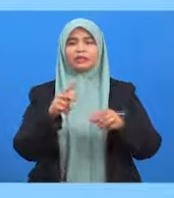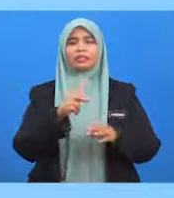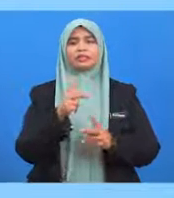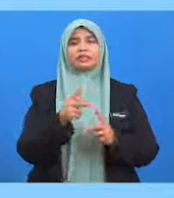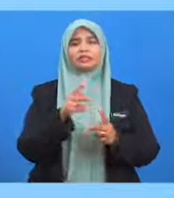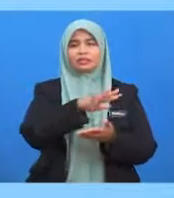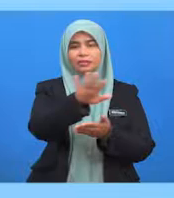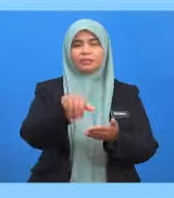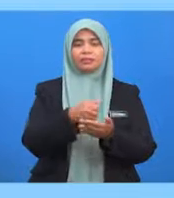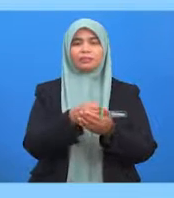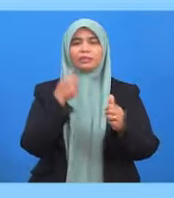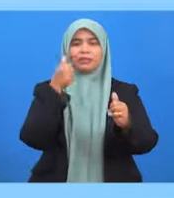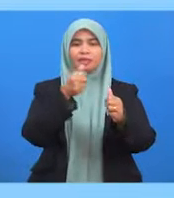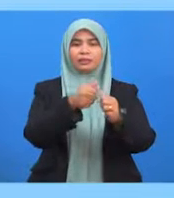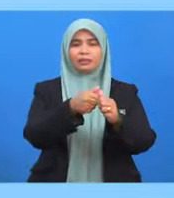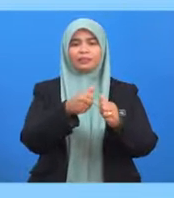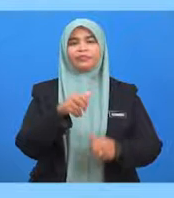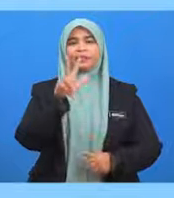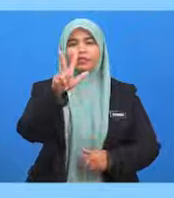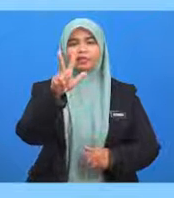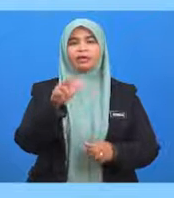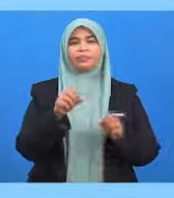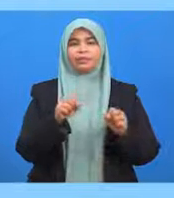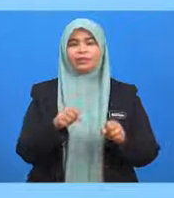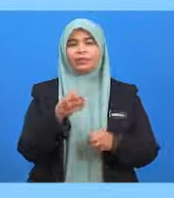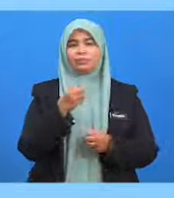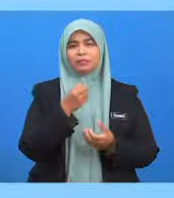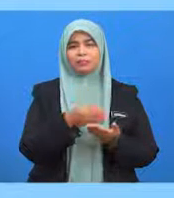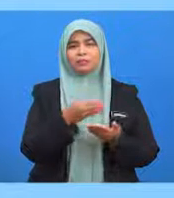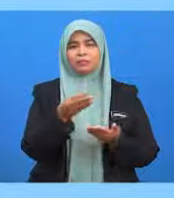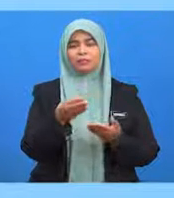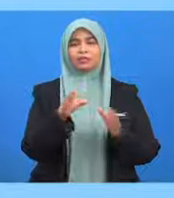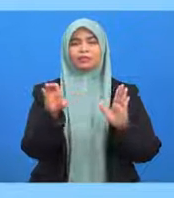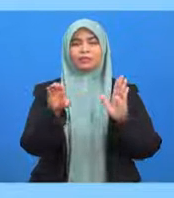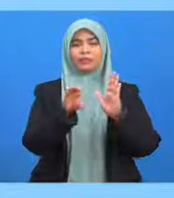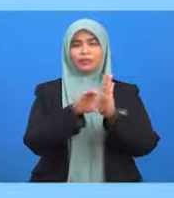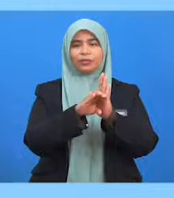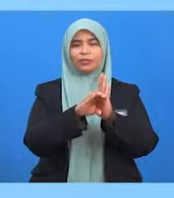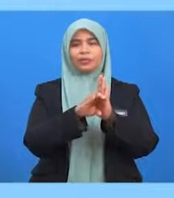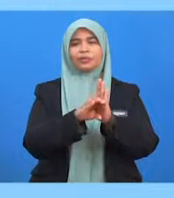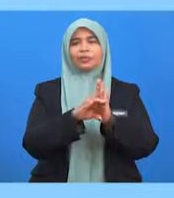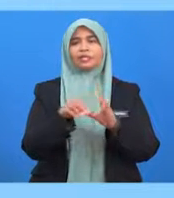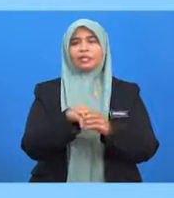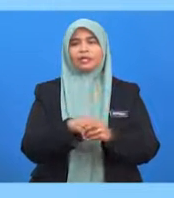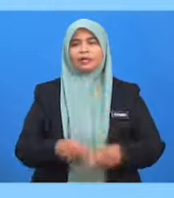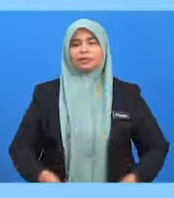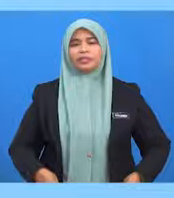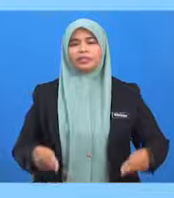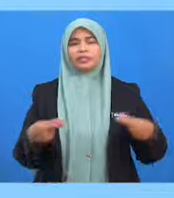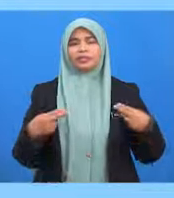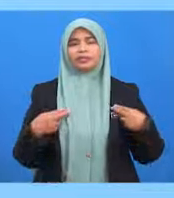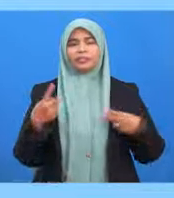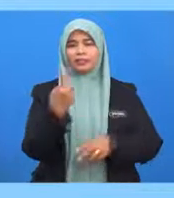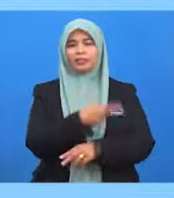semua arah. Ketiga, kamu boleh memberi contoh fenomena dalam